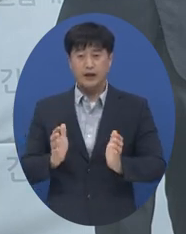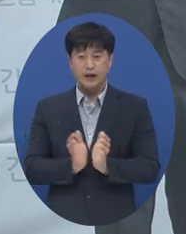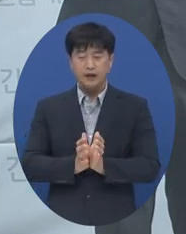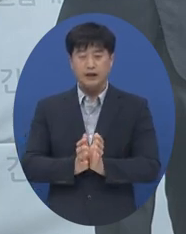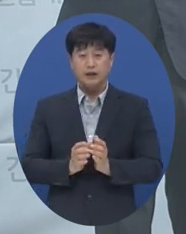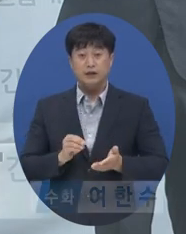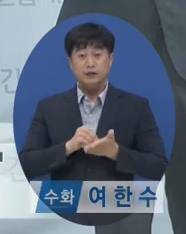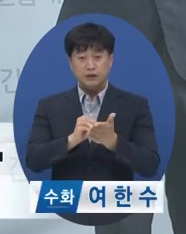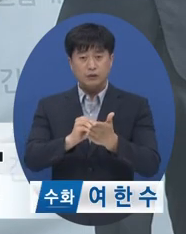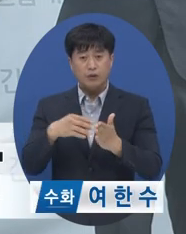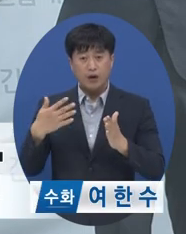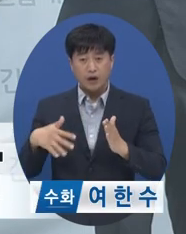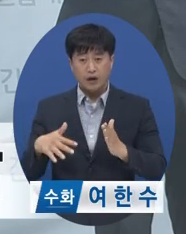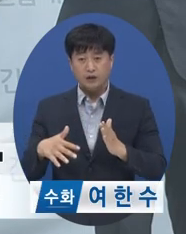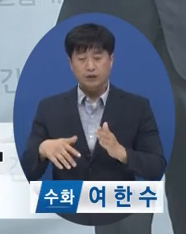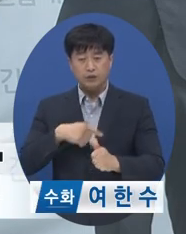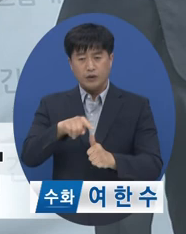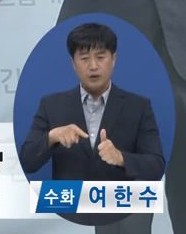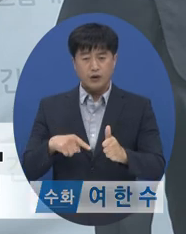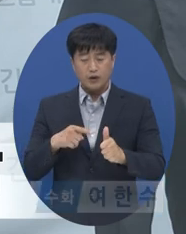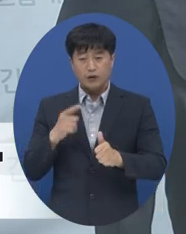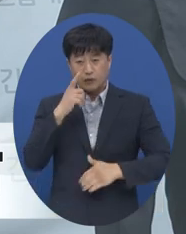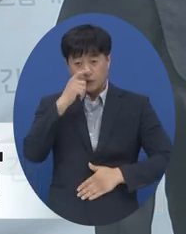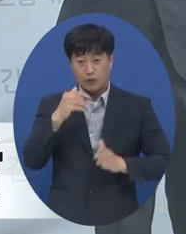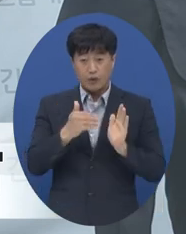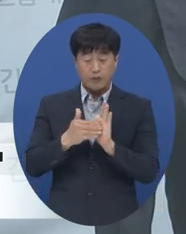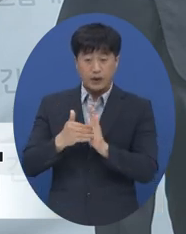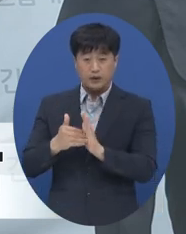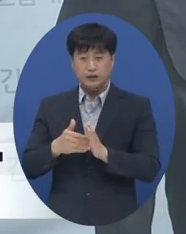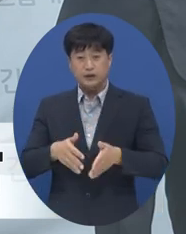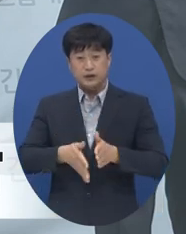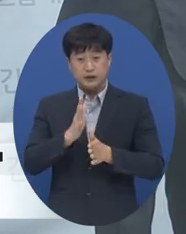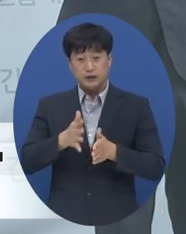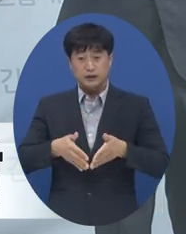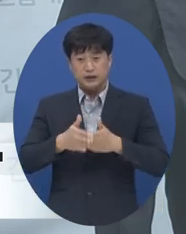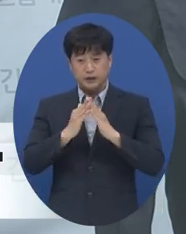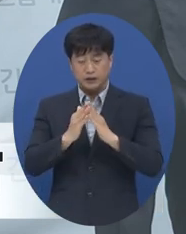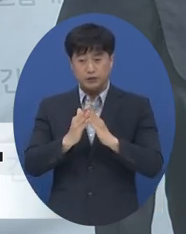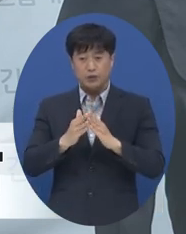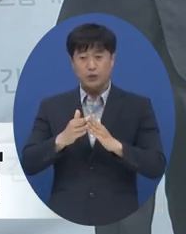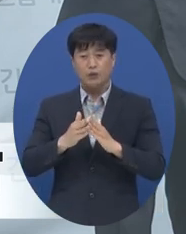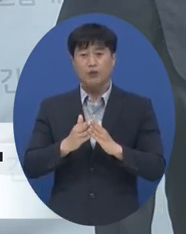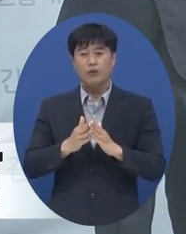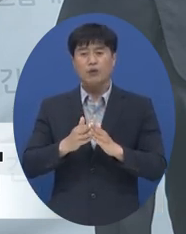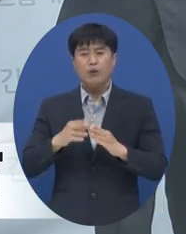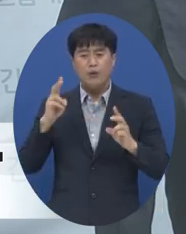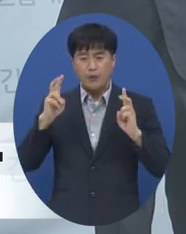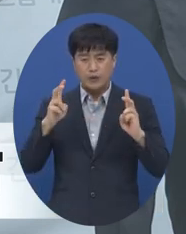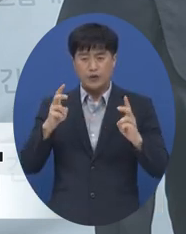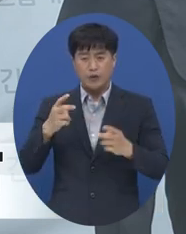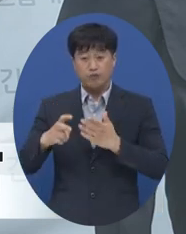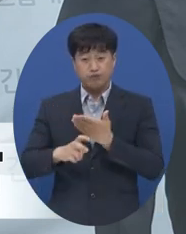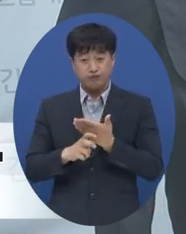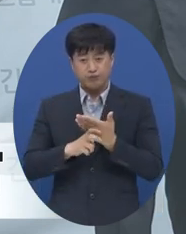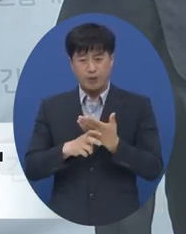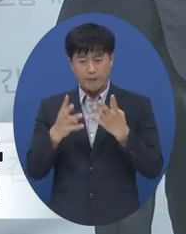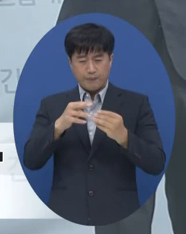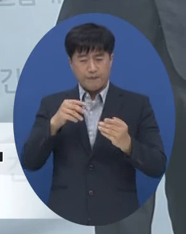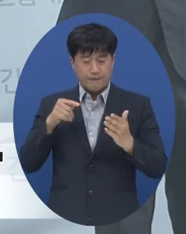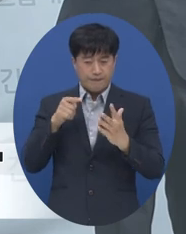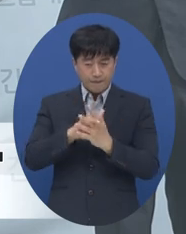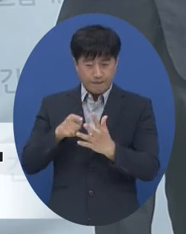경기도특별사법경찰단이 등록을 하지 않은 채 환경오염 방지 시설을 시공해 온 환경 전문 공사업체들의 불법 행위를 대거 적발해